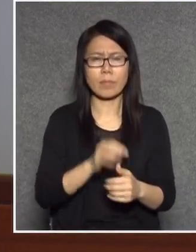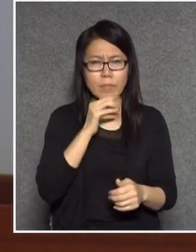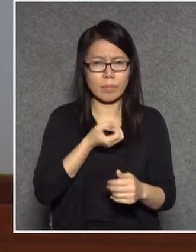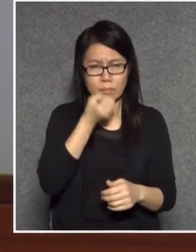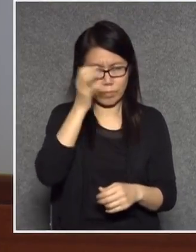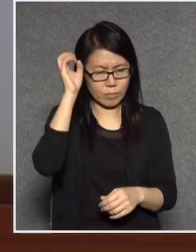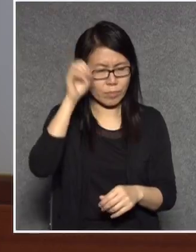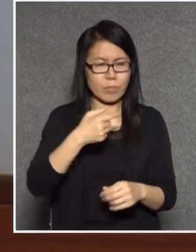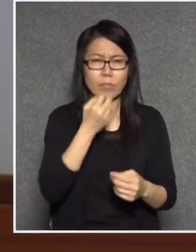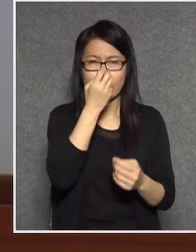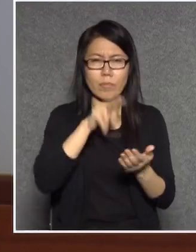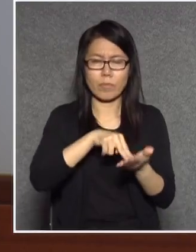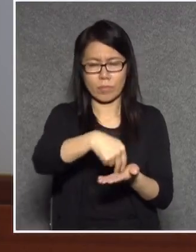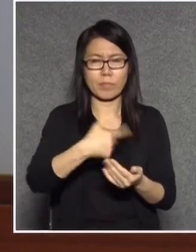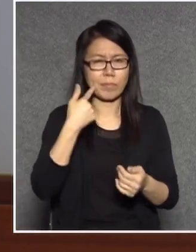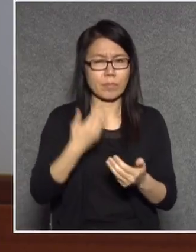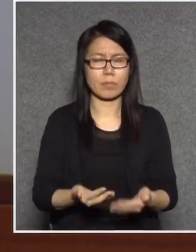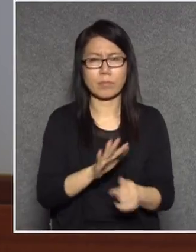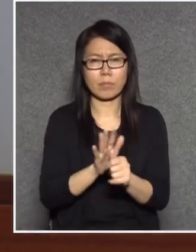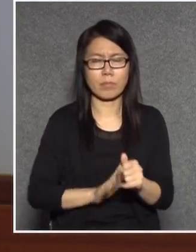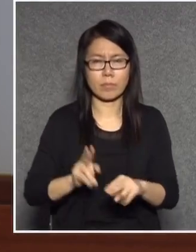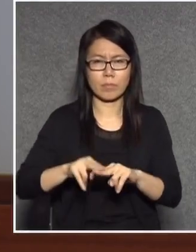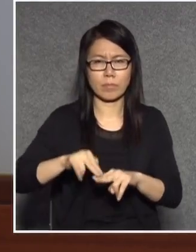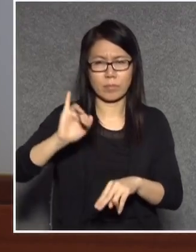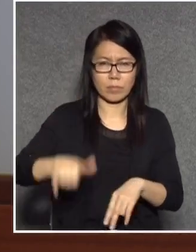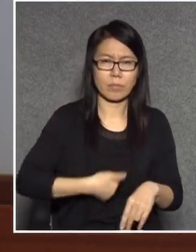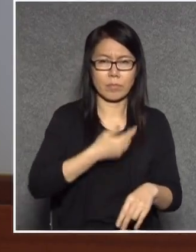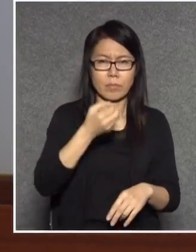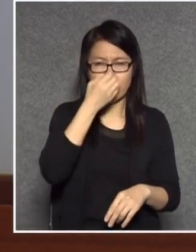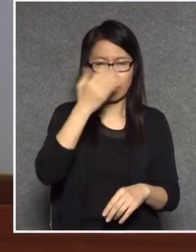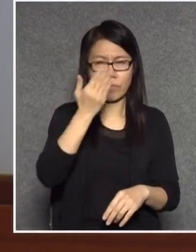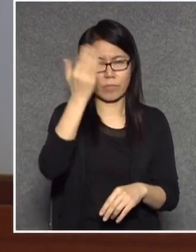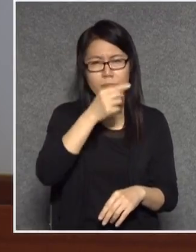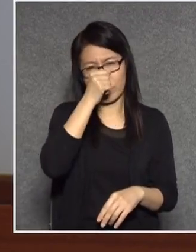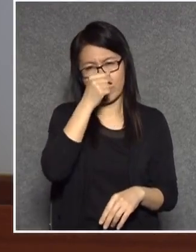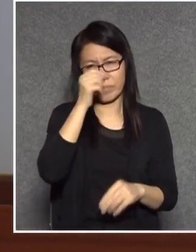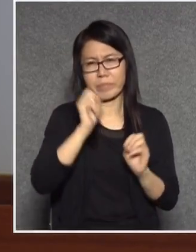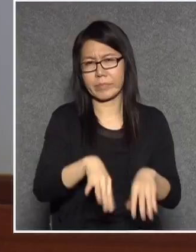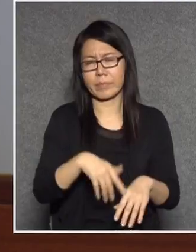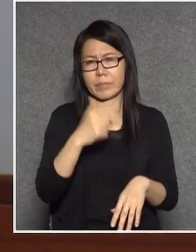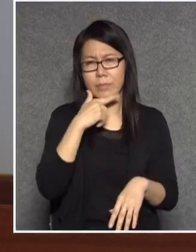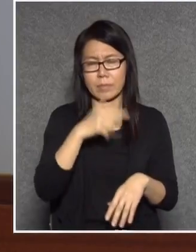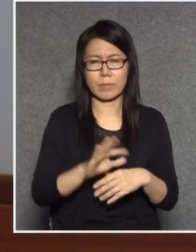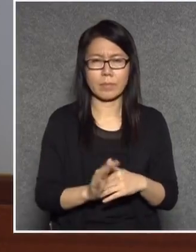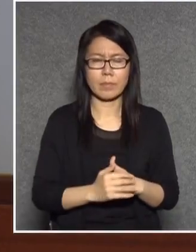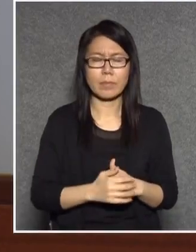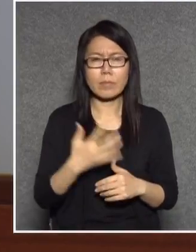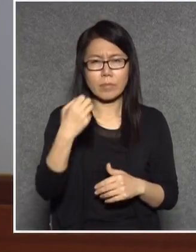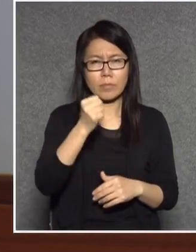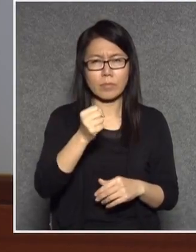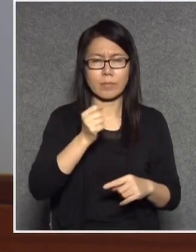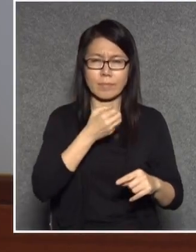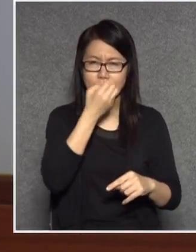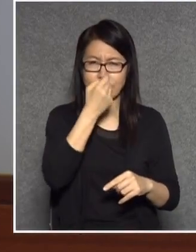獨，會嚴重影響到大陸居民來香港旅遊的興致。主席，原來香港要